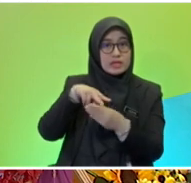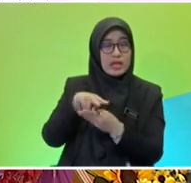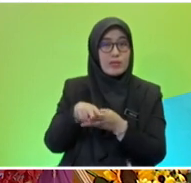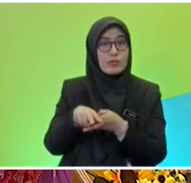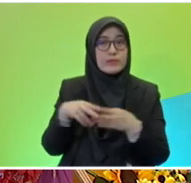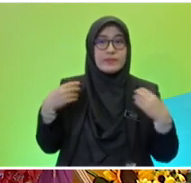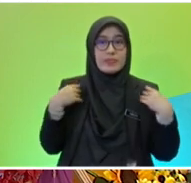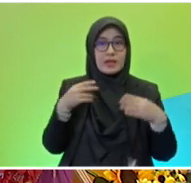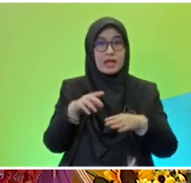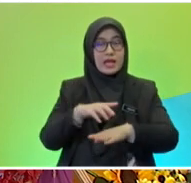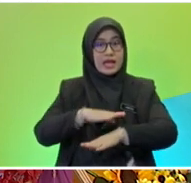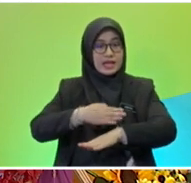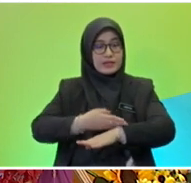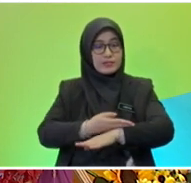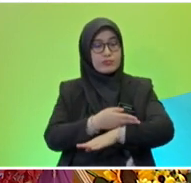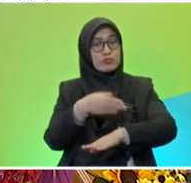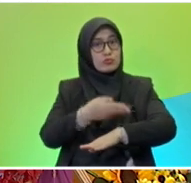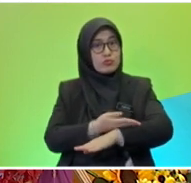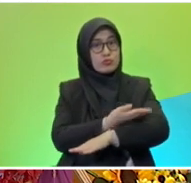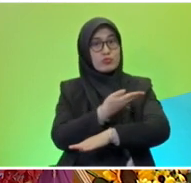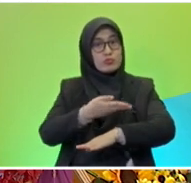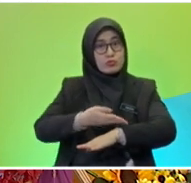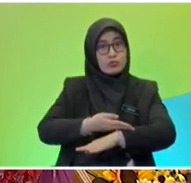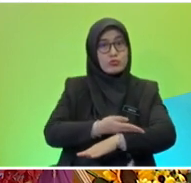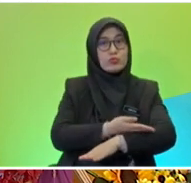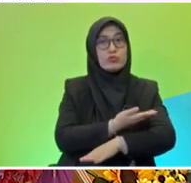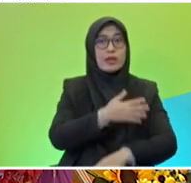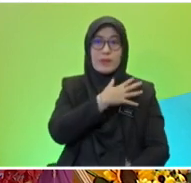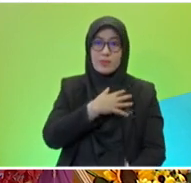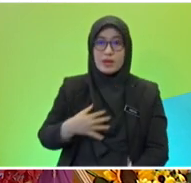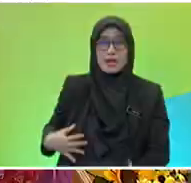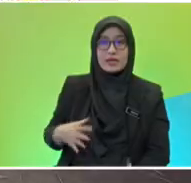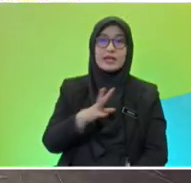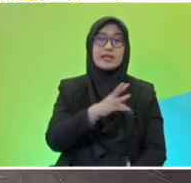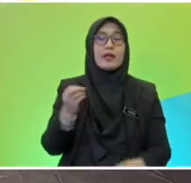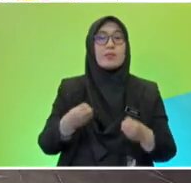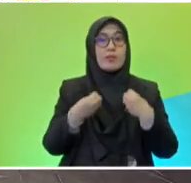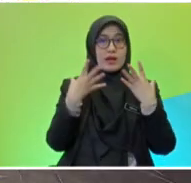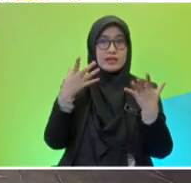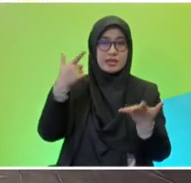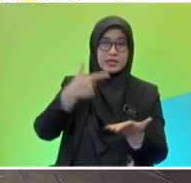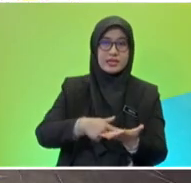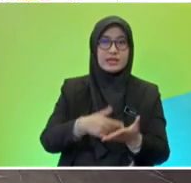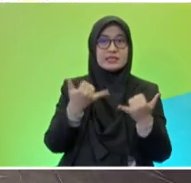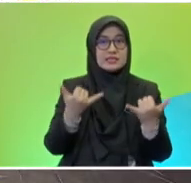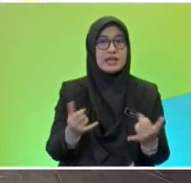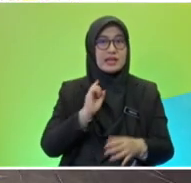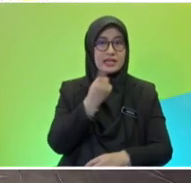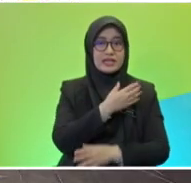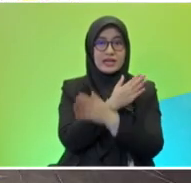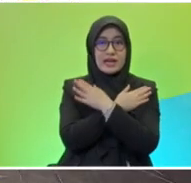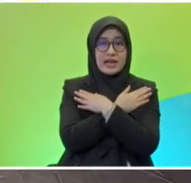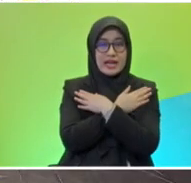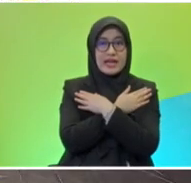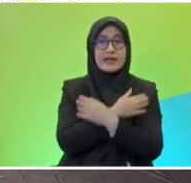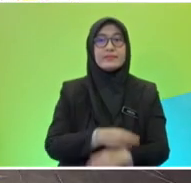ada yang bulunya berbelang-belang. Dan macam-macam lagi. Iya, yang mana kita nak berhenti rehat dulu. Tapi memang semua jangan